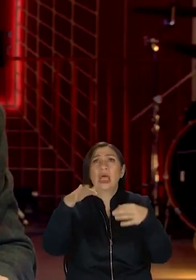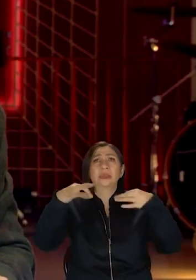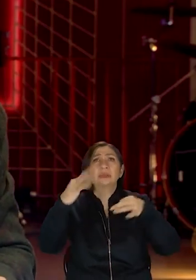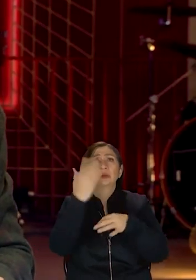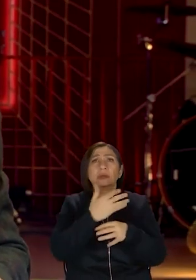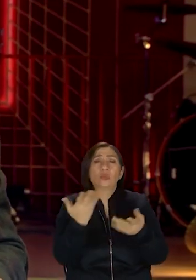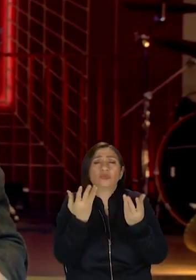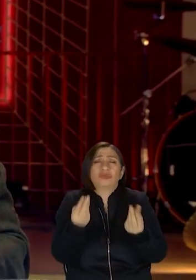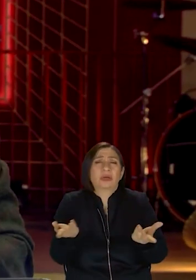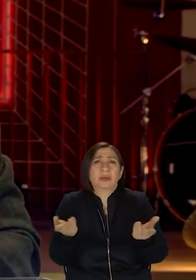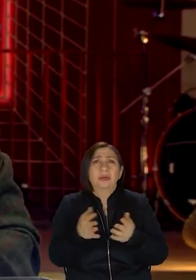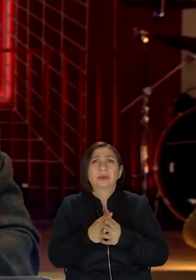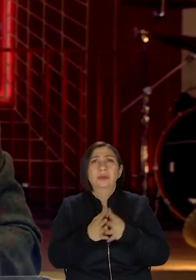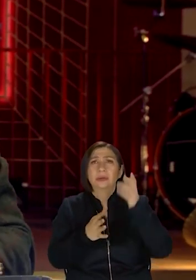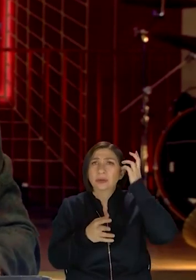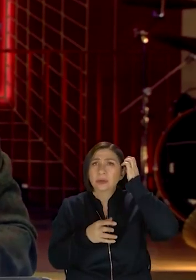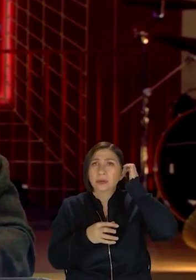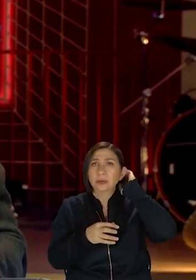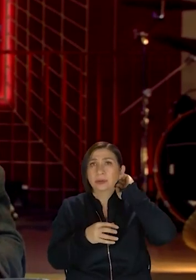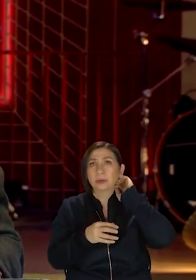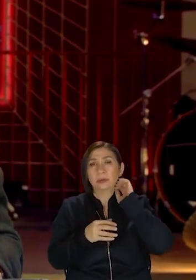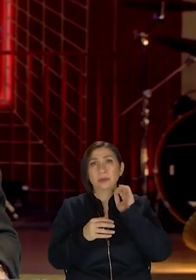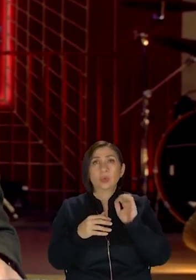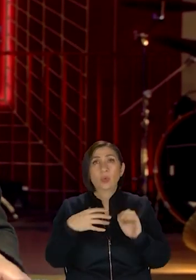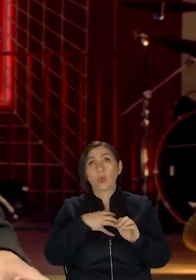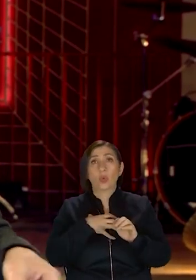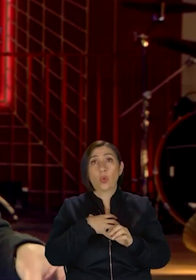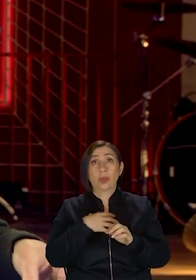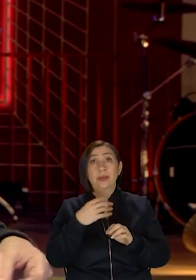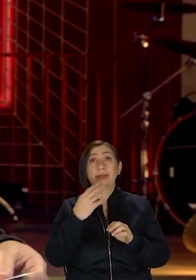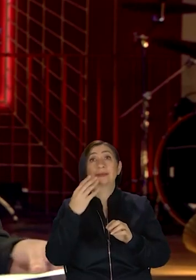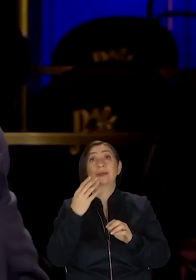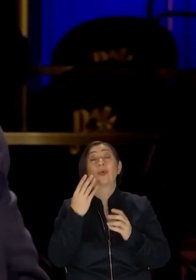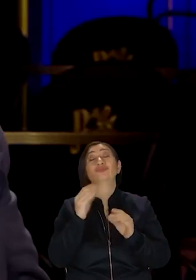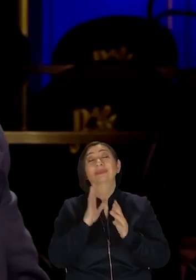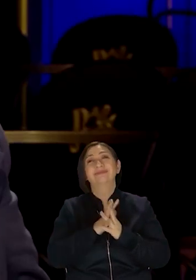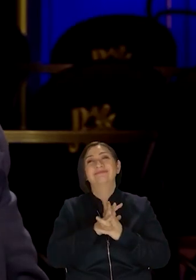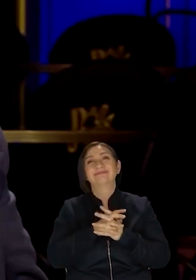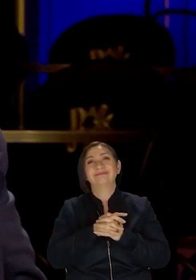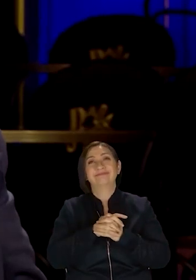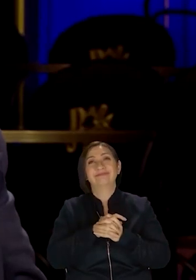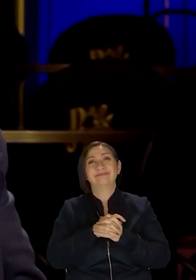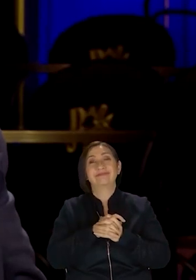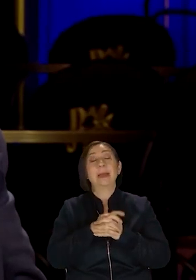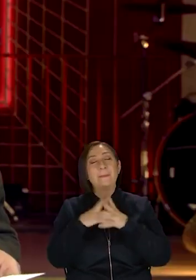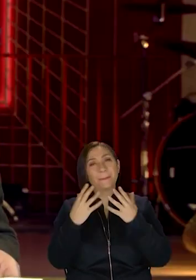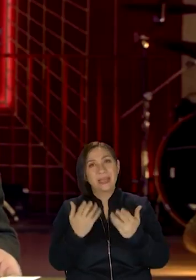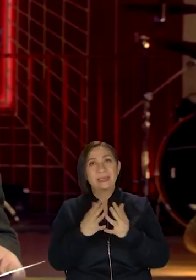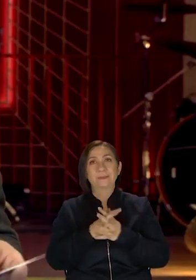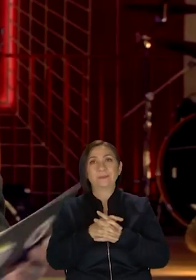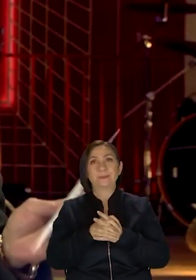Eskişehir'e gitsin. Ne olacak ki? Konya yorur hocam. Doğdum oradan biliyorum yani. Ha? Konya yorabilir. Konya evet. Ama yani. Peki.